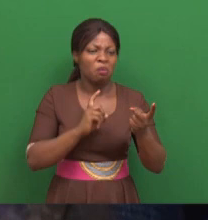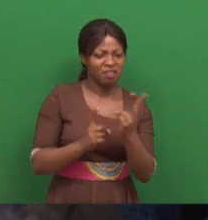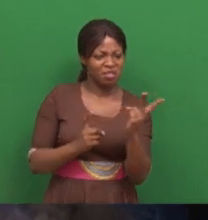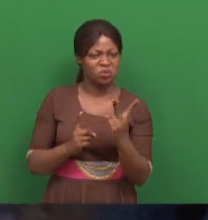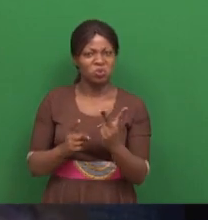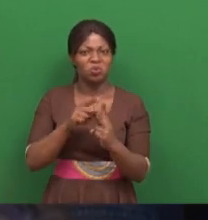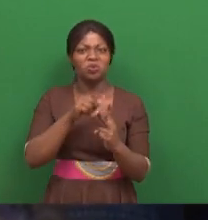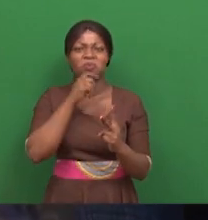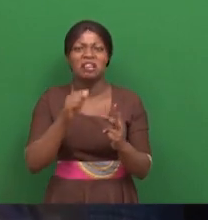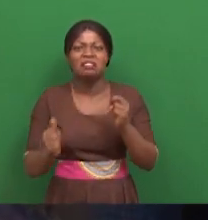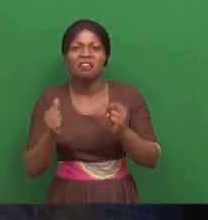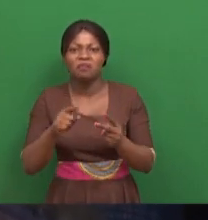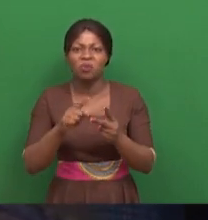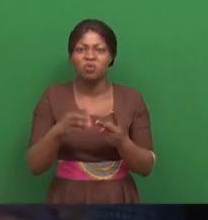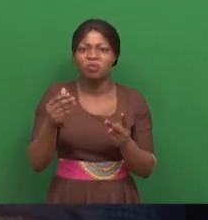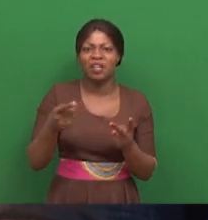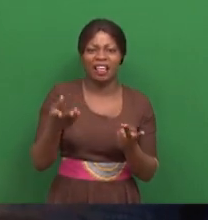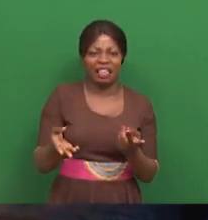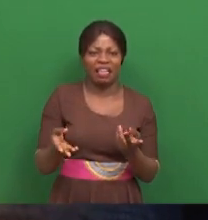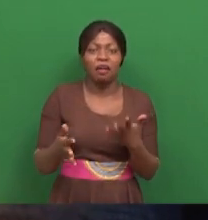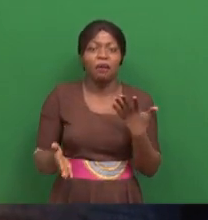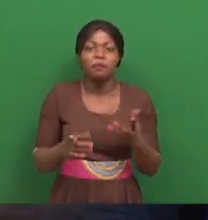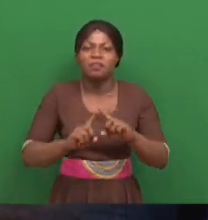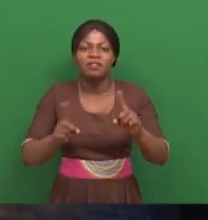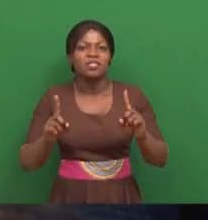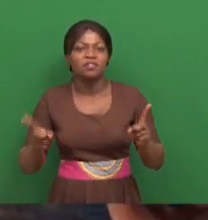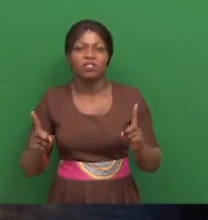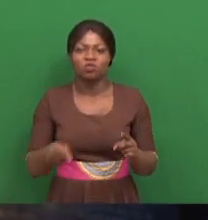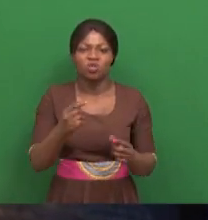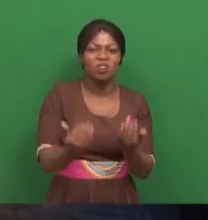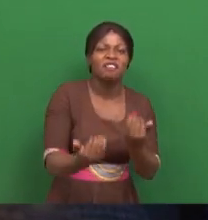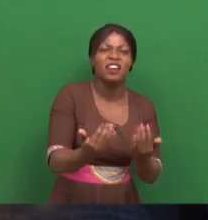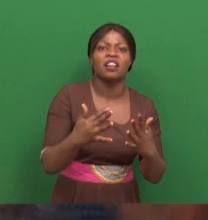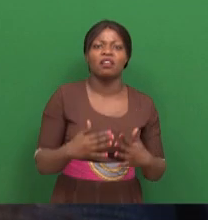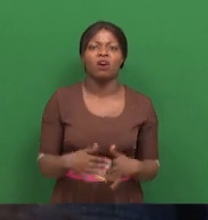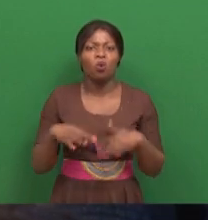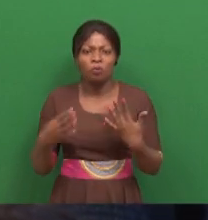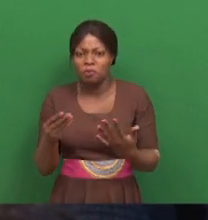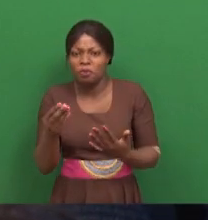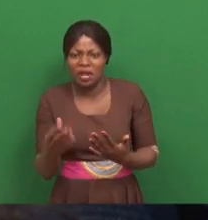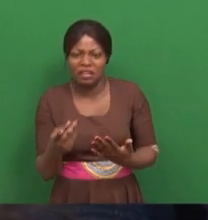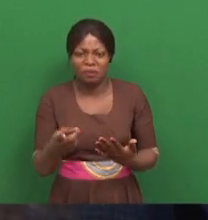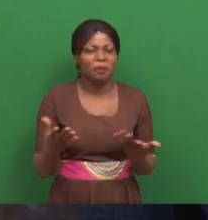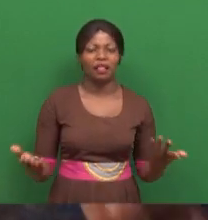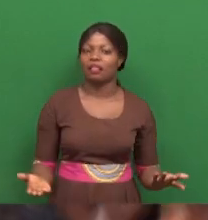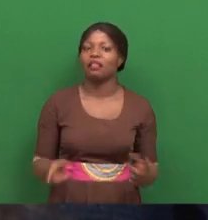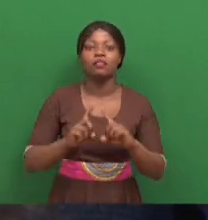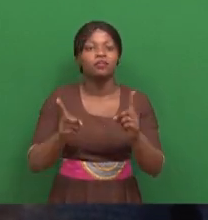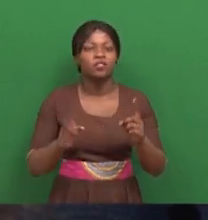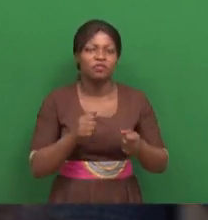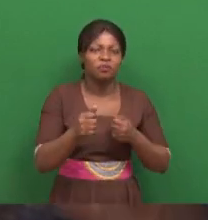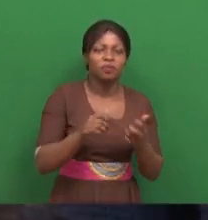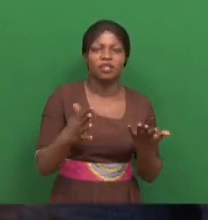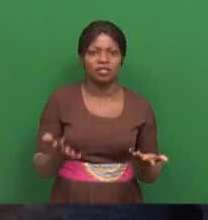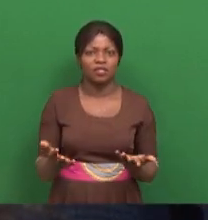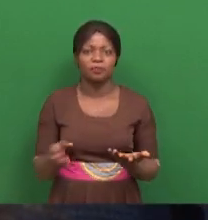pamusoro pemari dzimwe dzenguva vanenge vachitukana kubudikidza nenhau dzevana maejes evana vacho ava anobvumirwa kuti